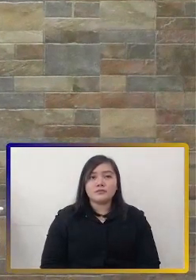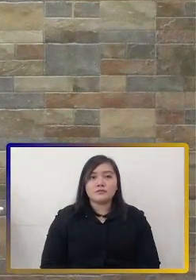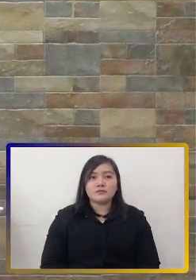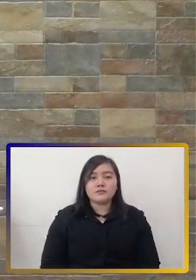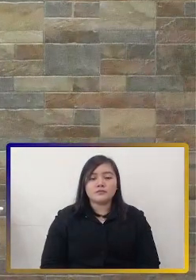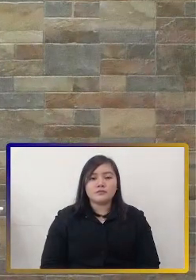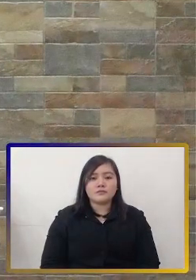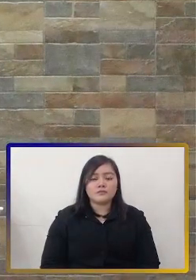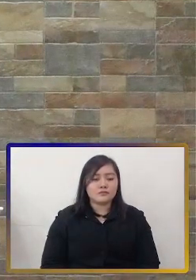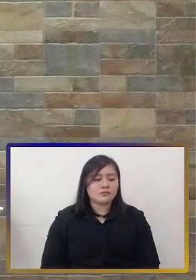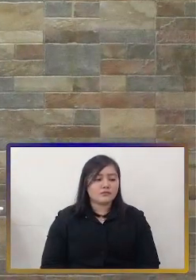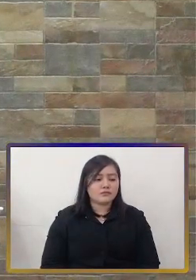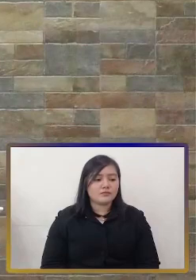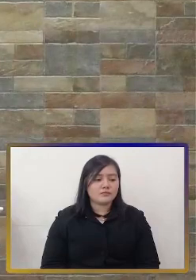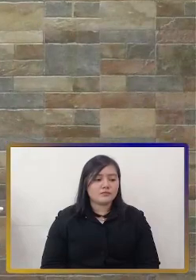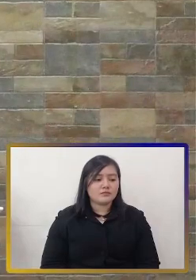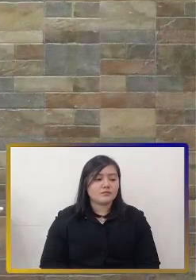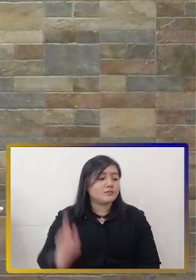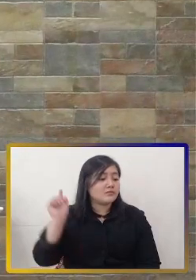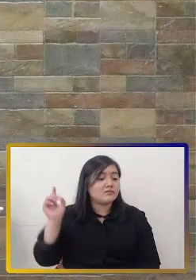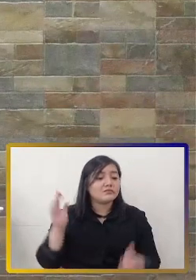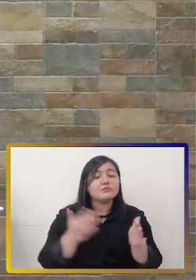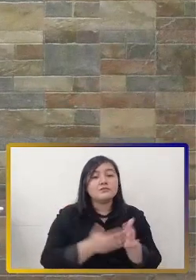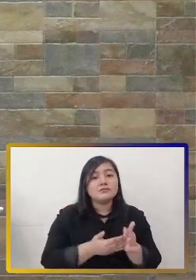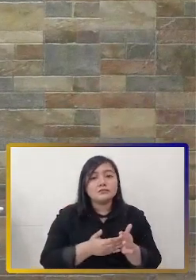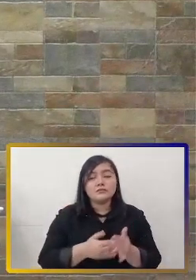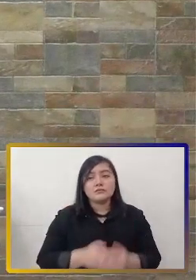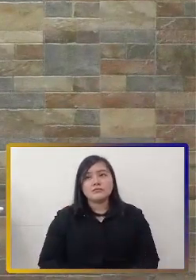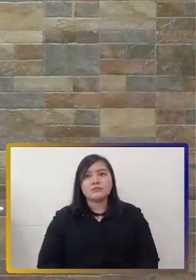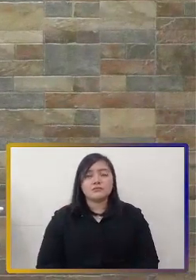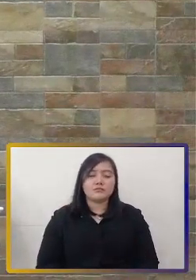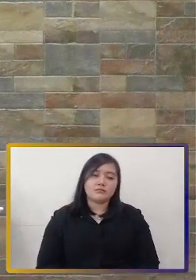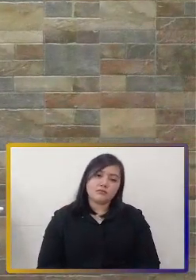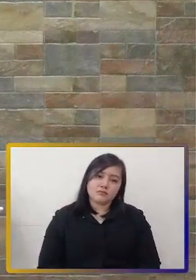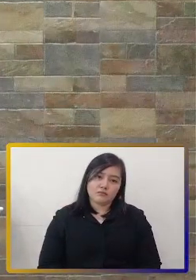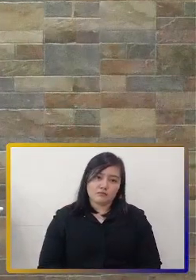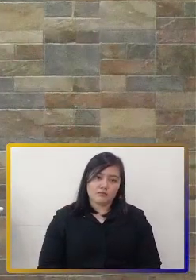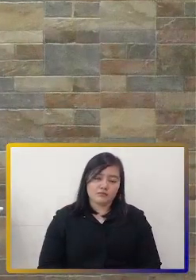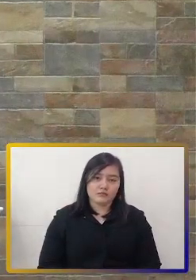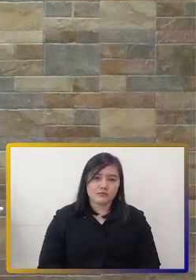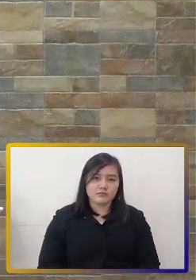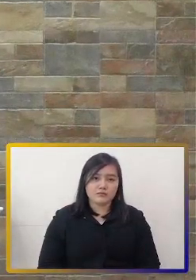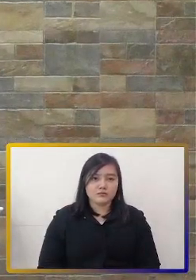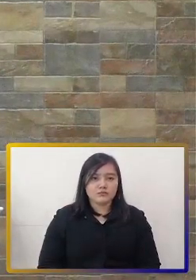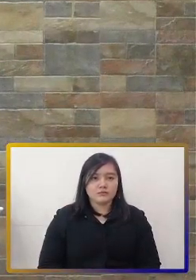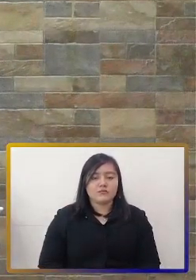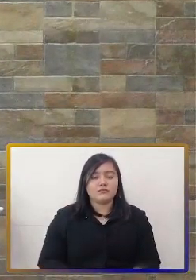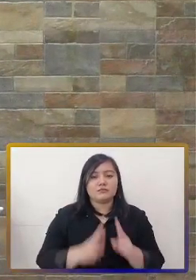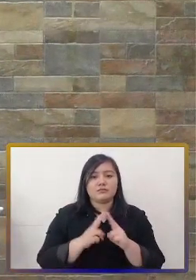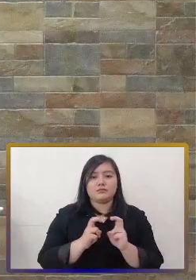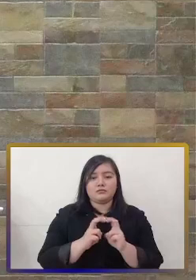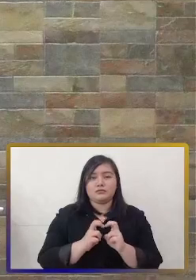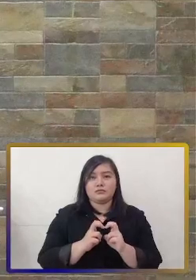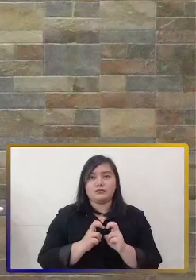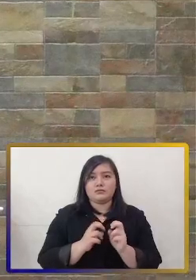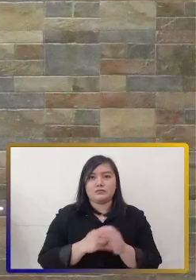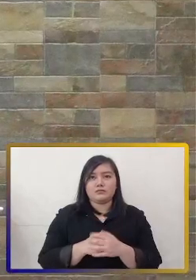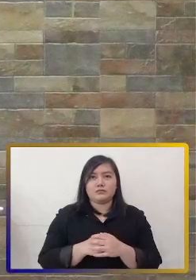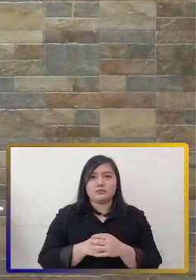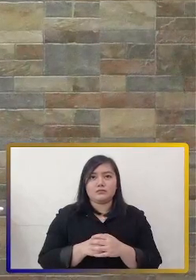ito pong verse na kung saan siya nabanggit po, mga kapatid. Now, makikita po natin, mga kapatid, na even yung